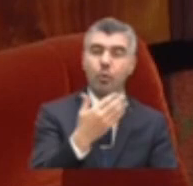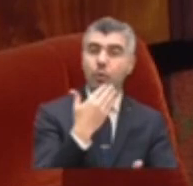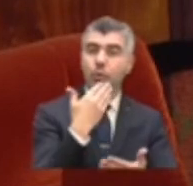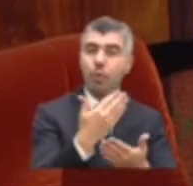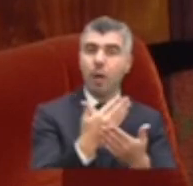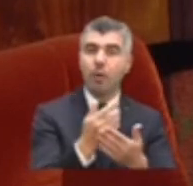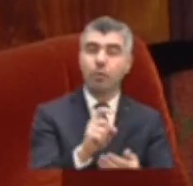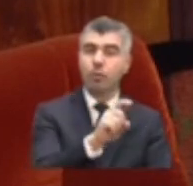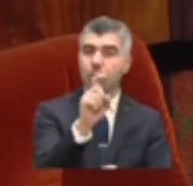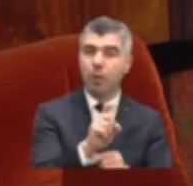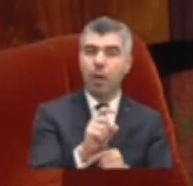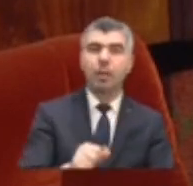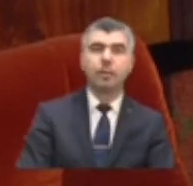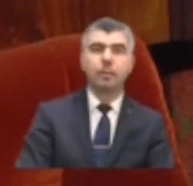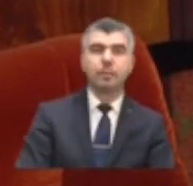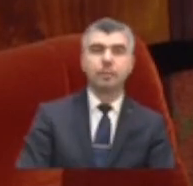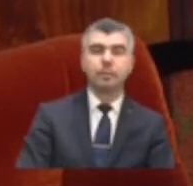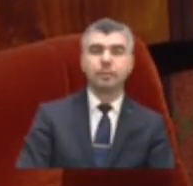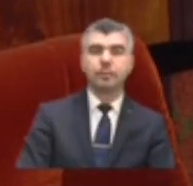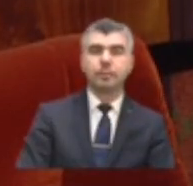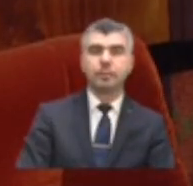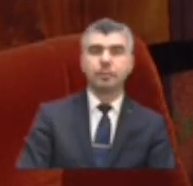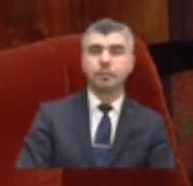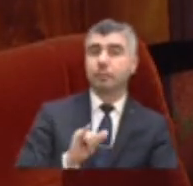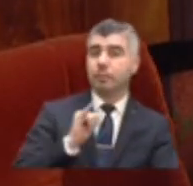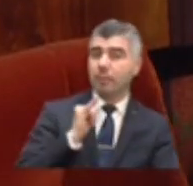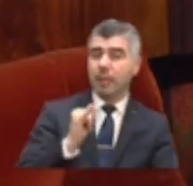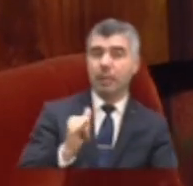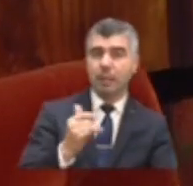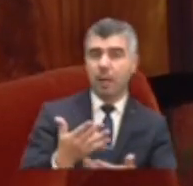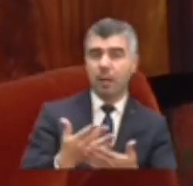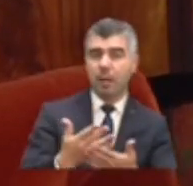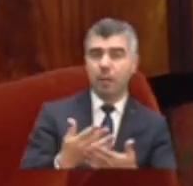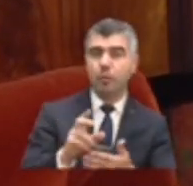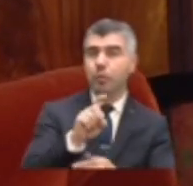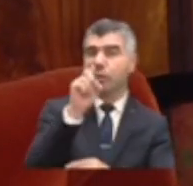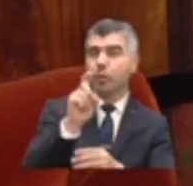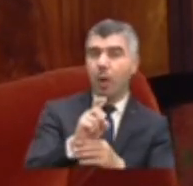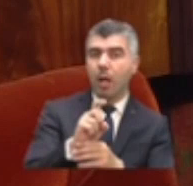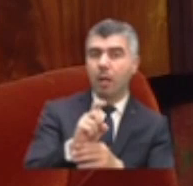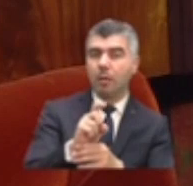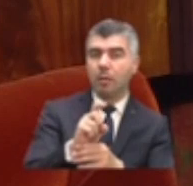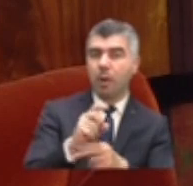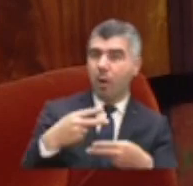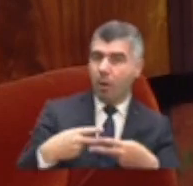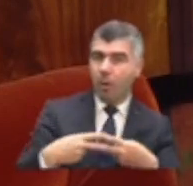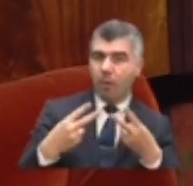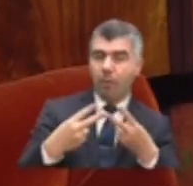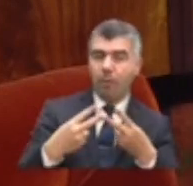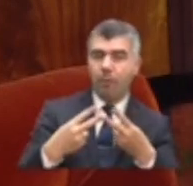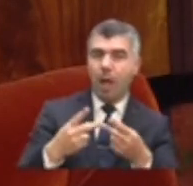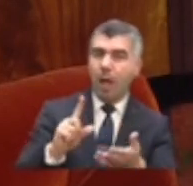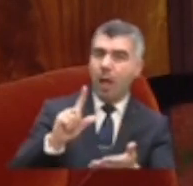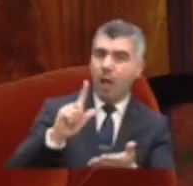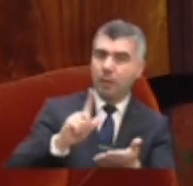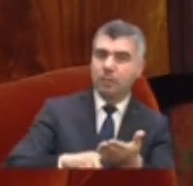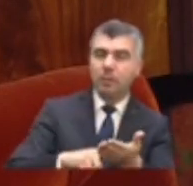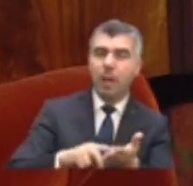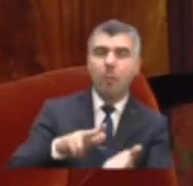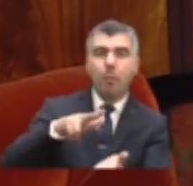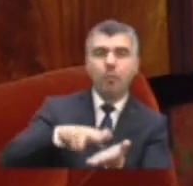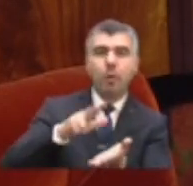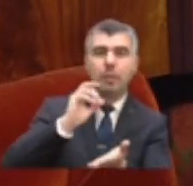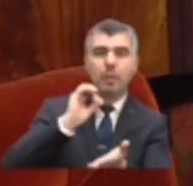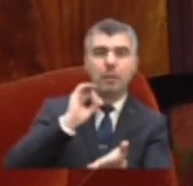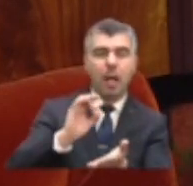على سؤالك. كلما طرح هذا السؤال أقول فيه بأن المعتمد أو